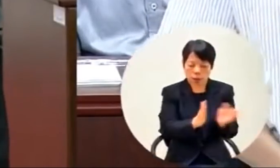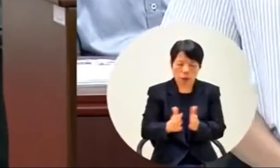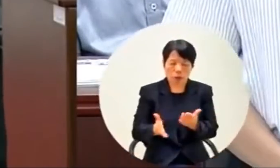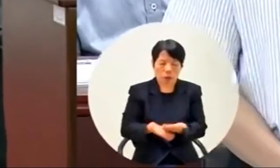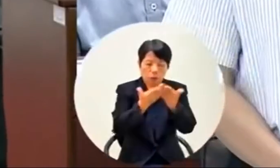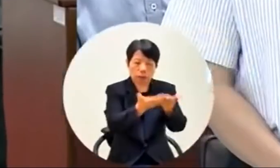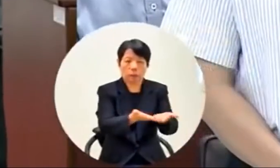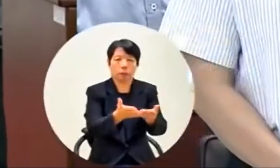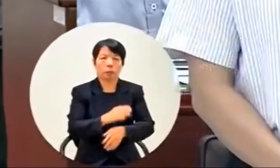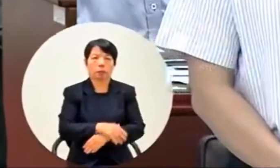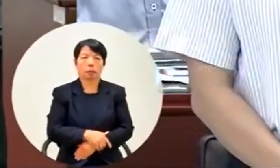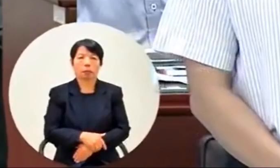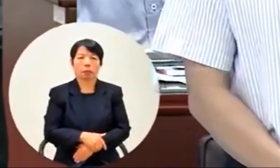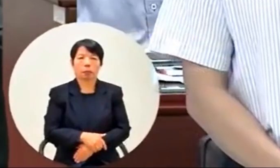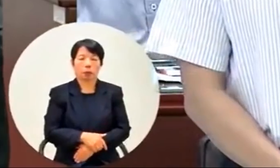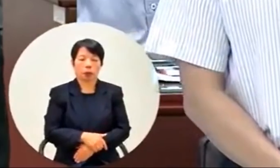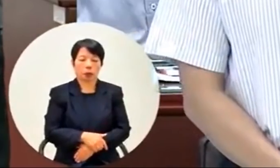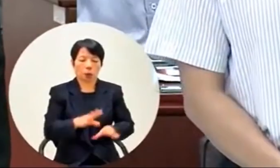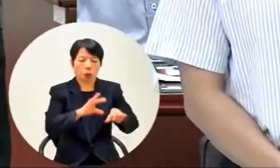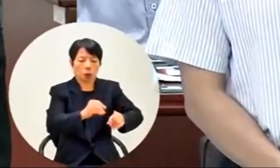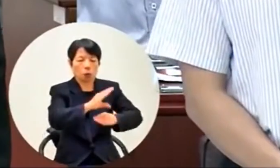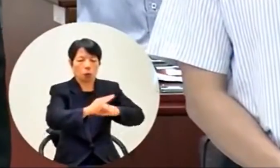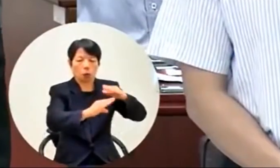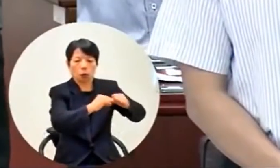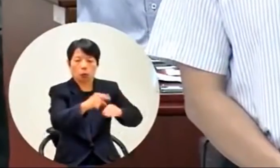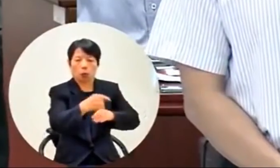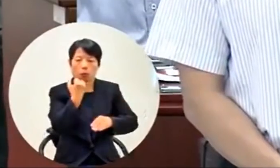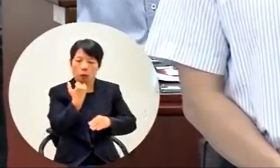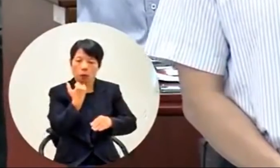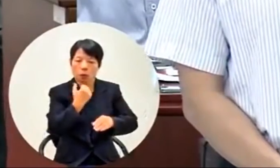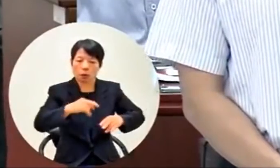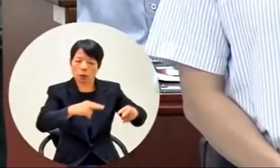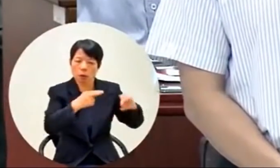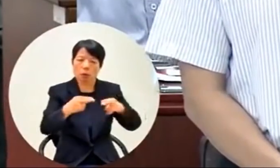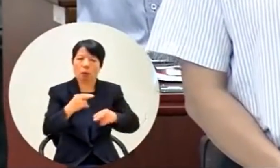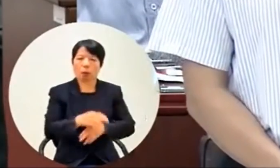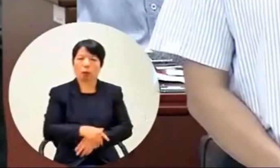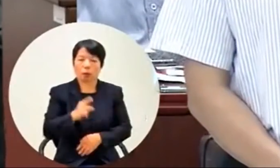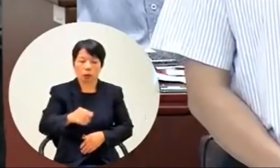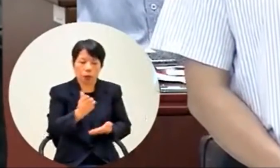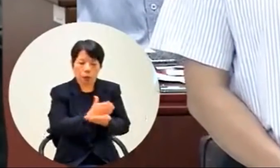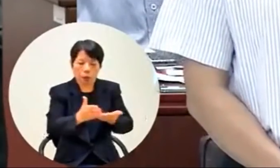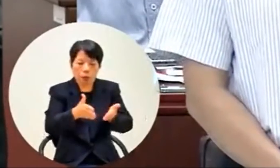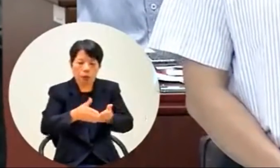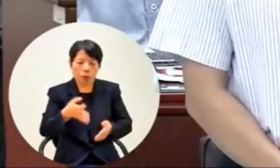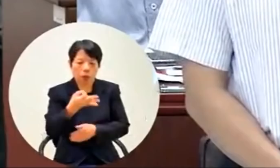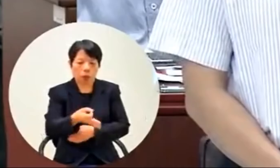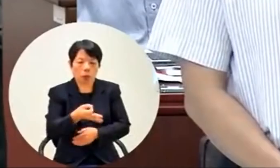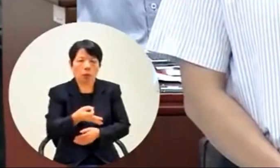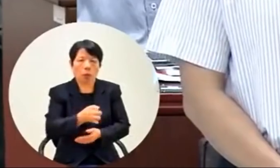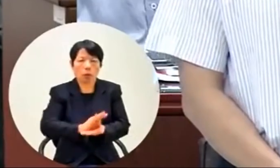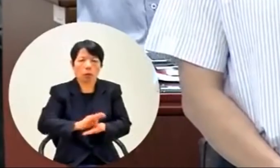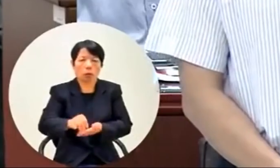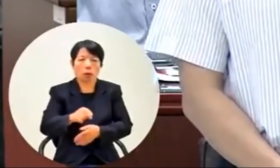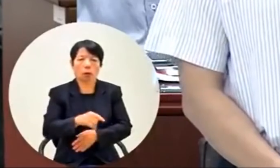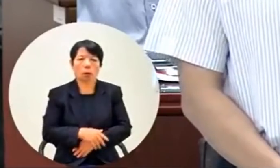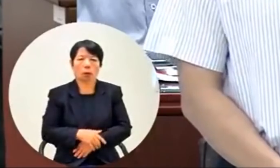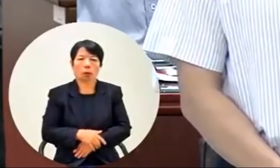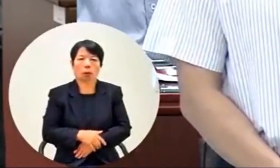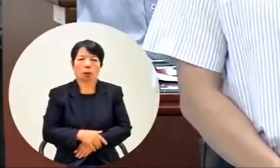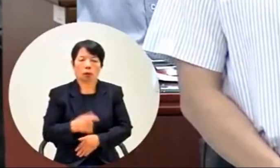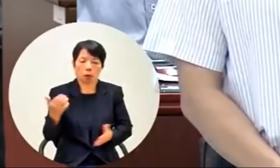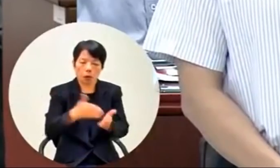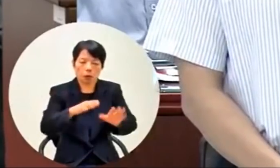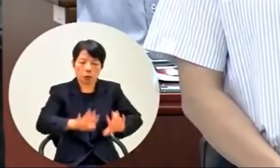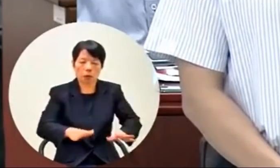给议员。 土墙可以变水泥护岸吗？ 这个要来评估，因为这个还有经费上的 评估嘛。我会看也办完了，到现在